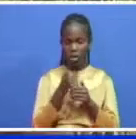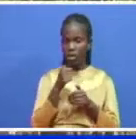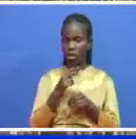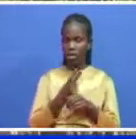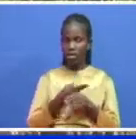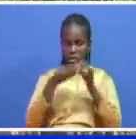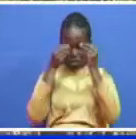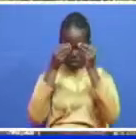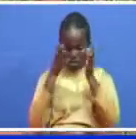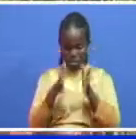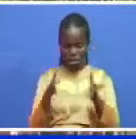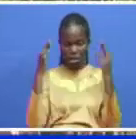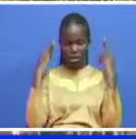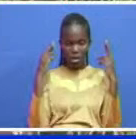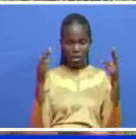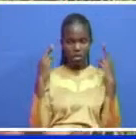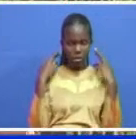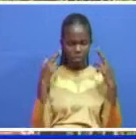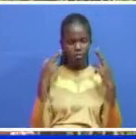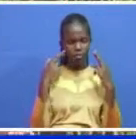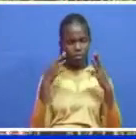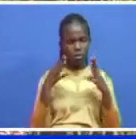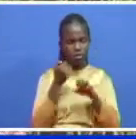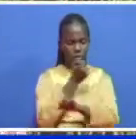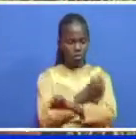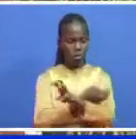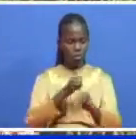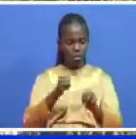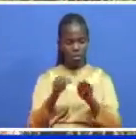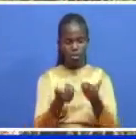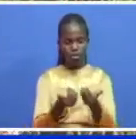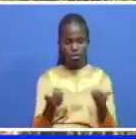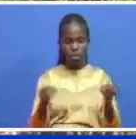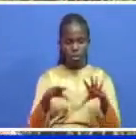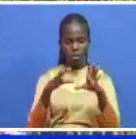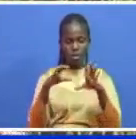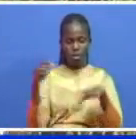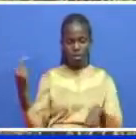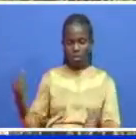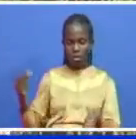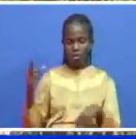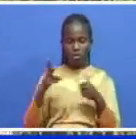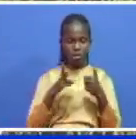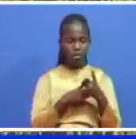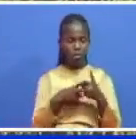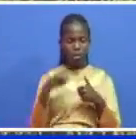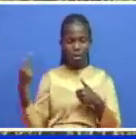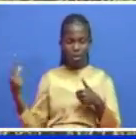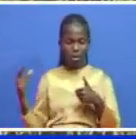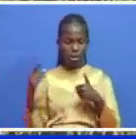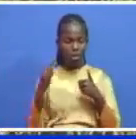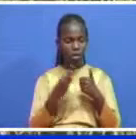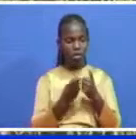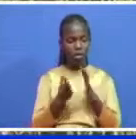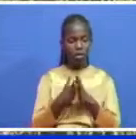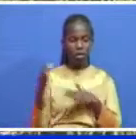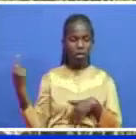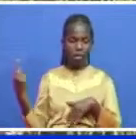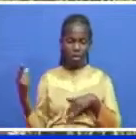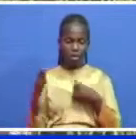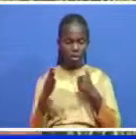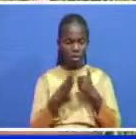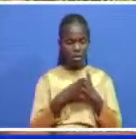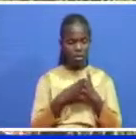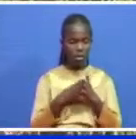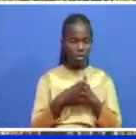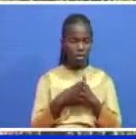ya ma primary ala tuungamee ma skulu tuungamee siana isu kwa grade 7 grade 8 and grade 9 na hindi